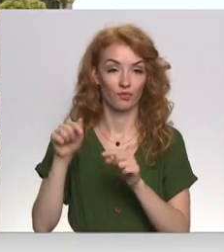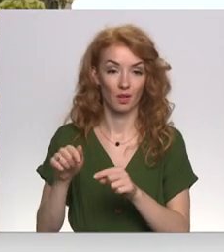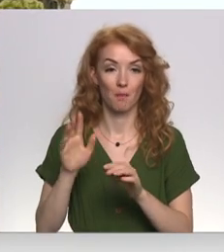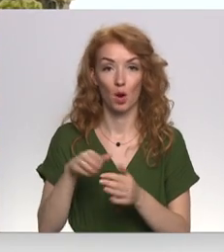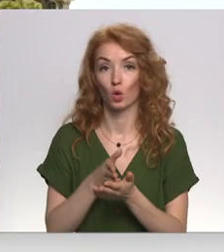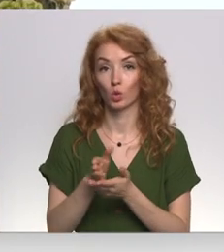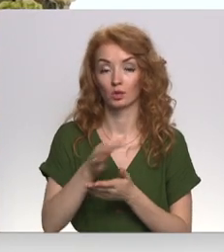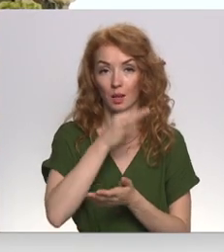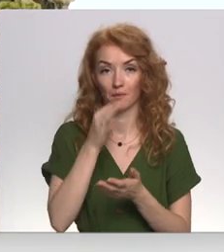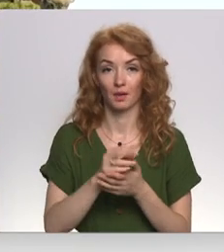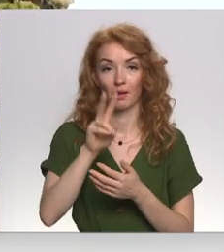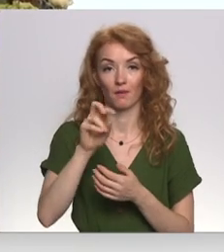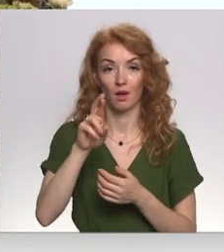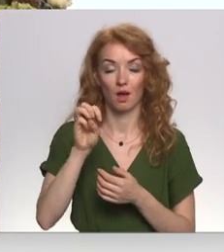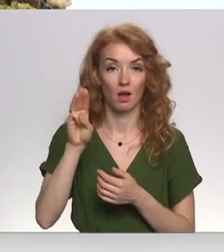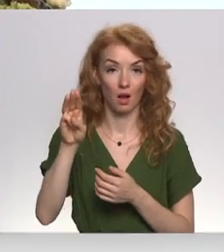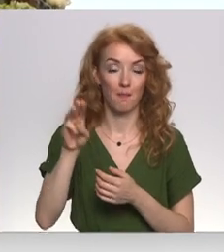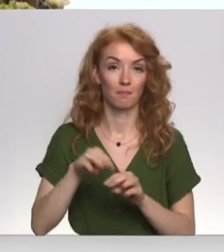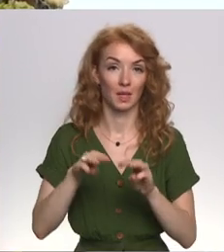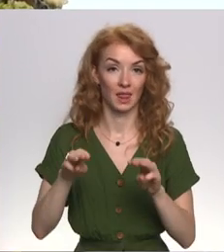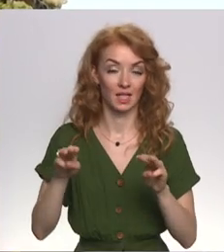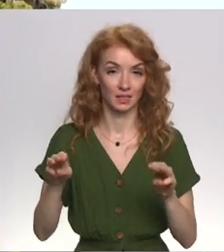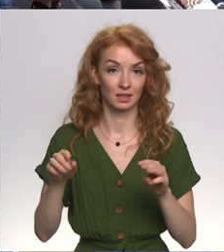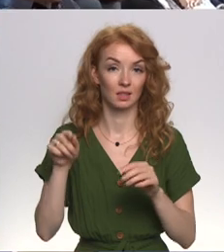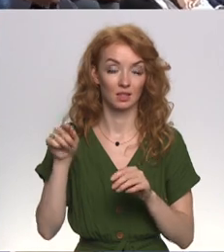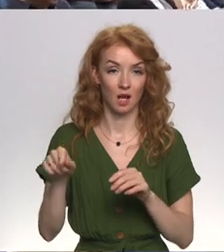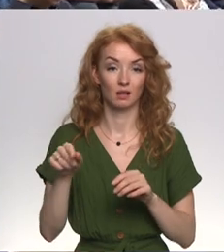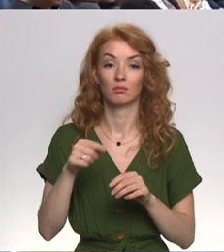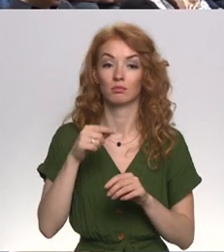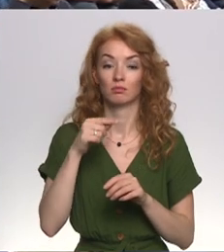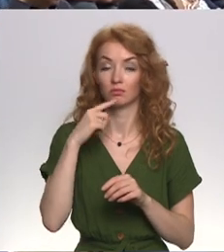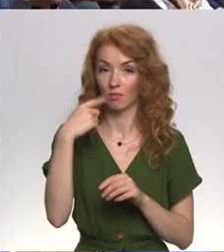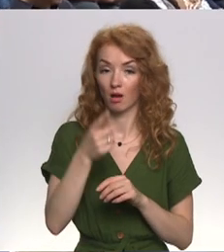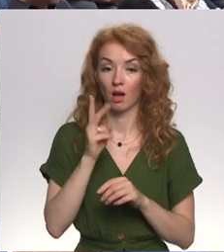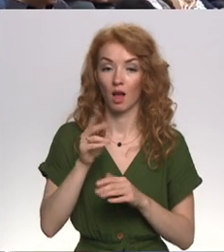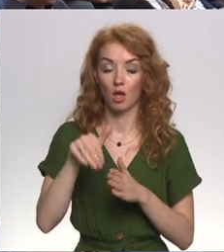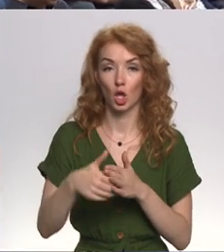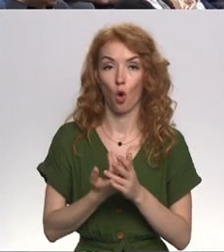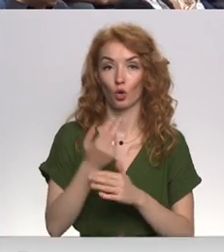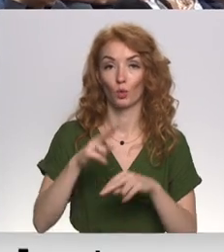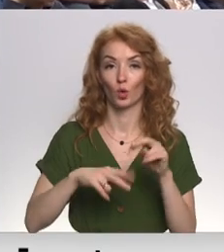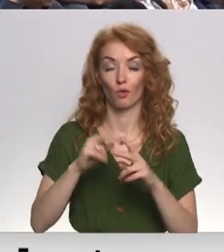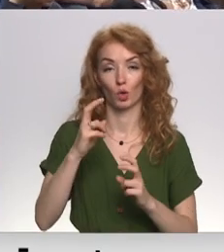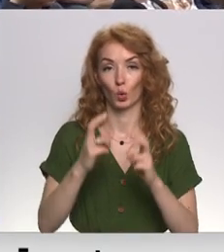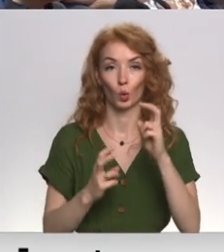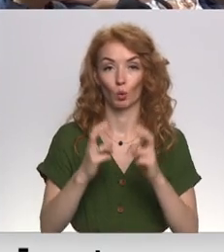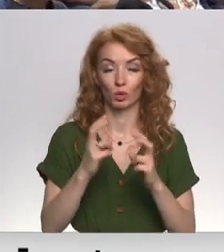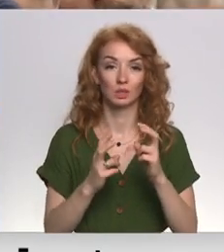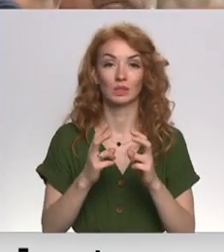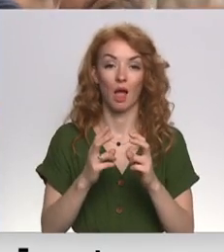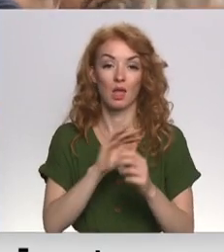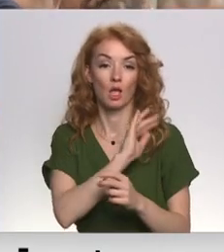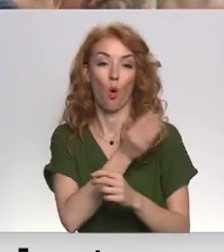nozari atbildīgā vides aizsardzības un reģionālās attīstības ministrijas savukārt norāda, ka jaunbūvējamo rūpnīcu prognozējamās